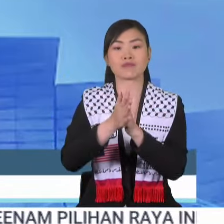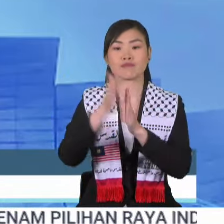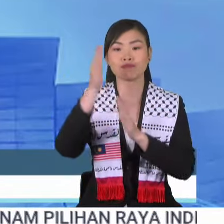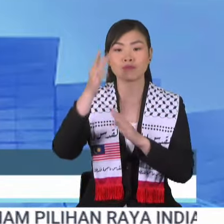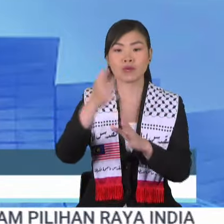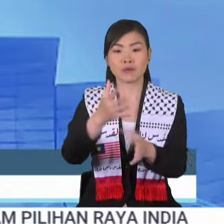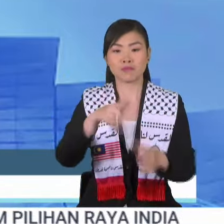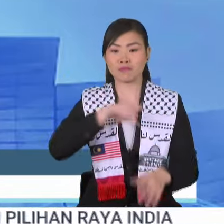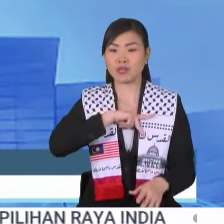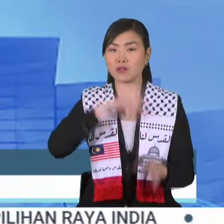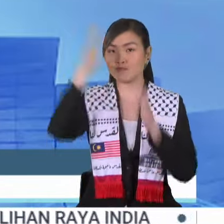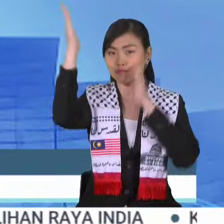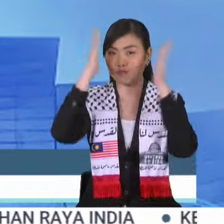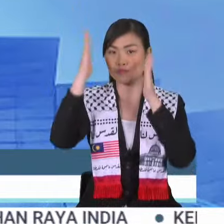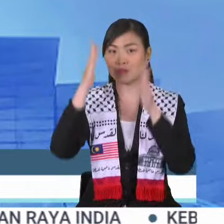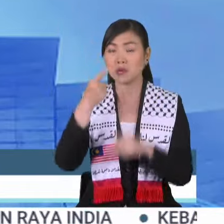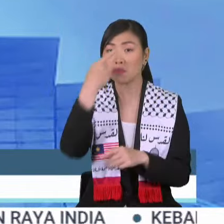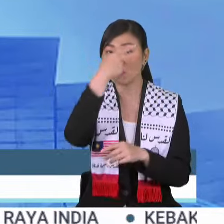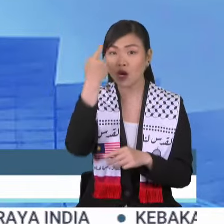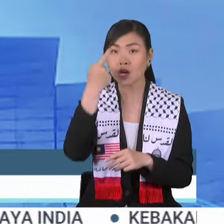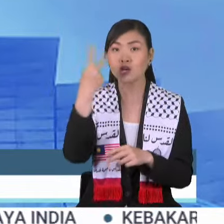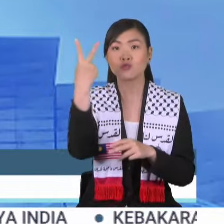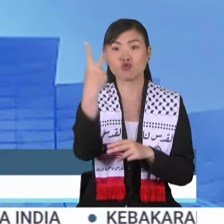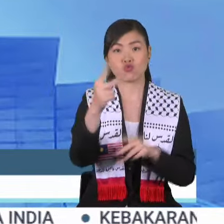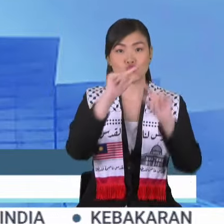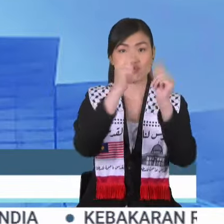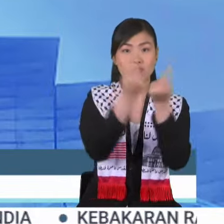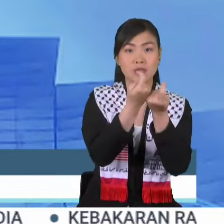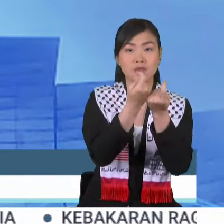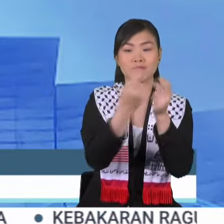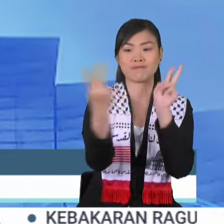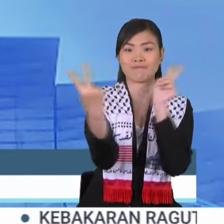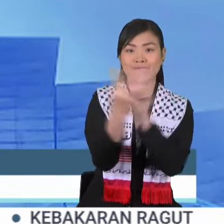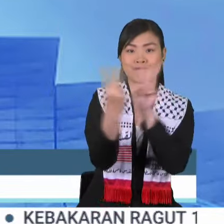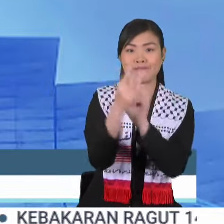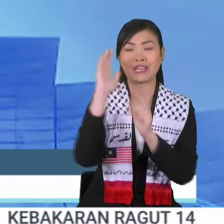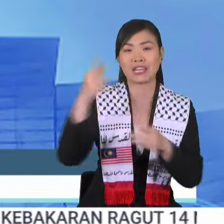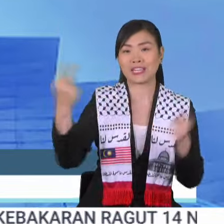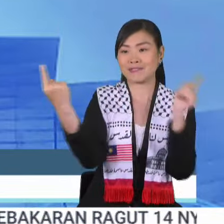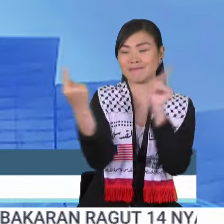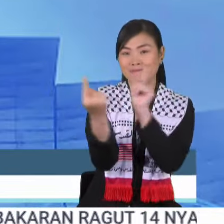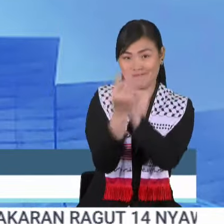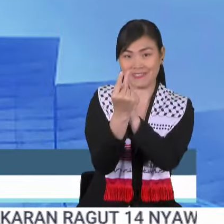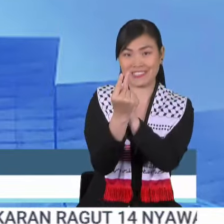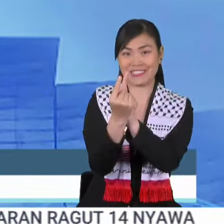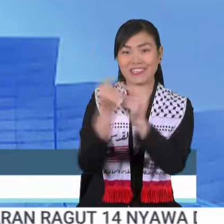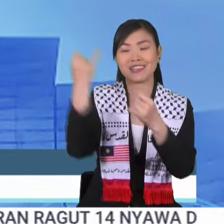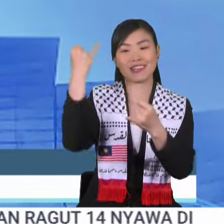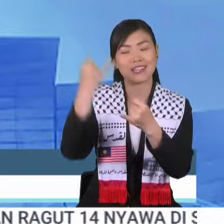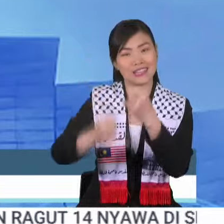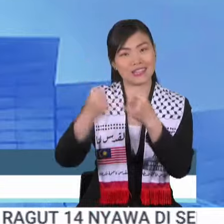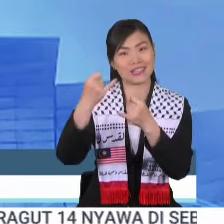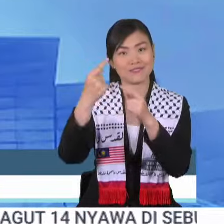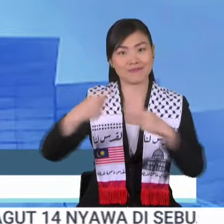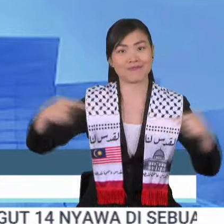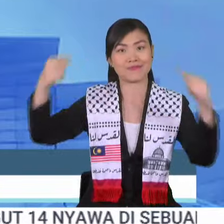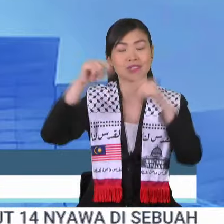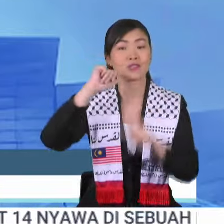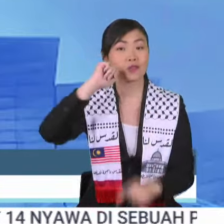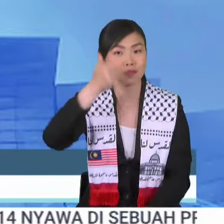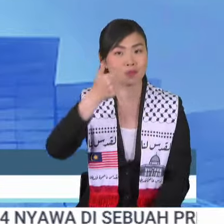Malaysia. Ia susulan dua beregu campuran negara dijadual bertemu sesama sendiri pada aksi separuh akhir